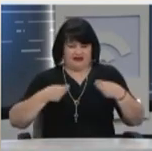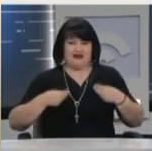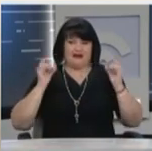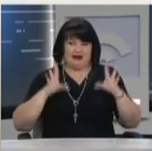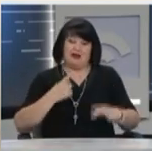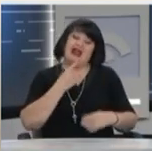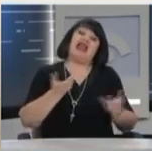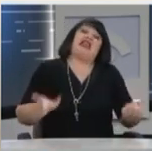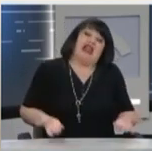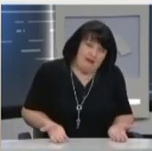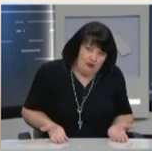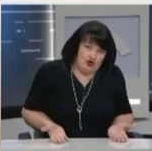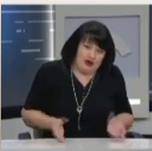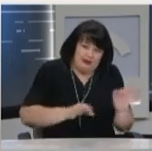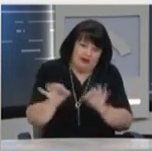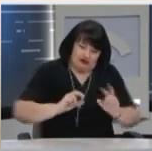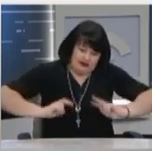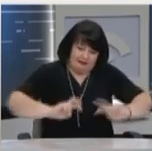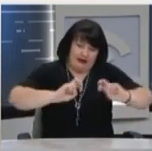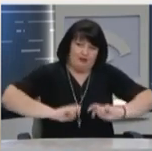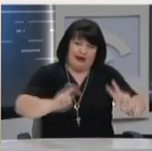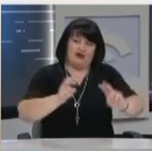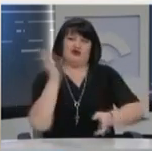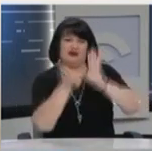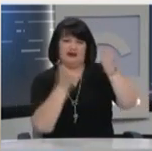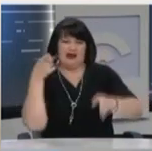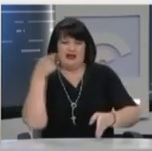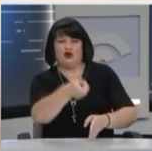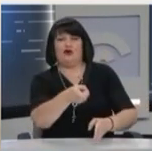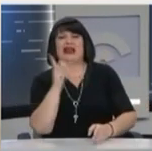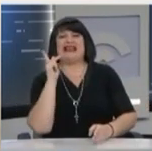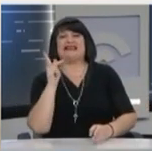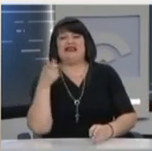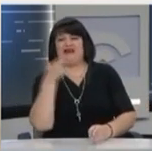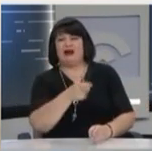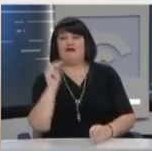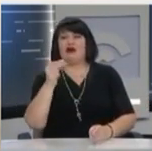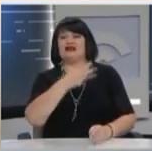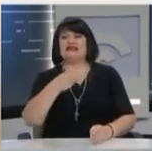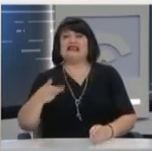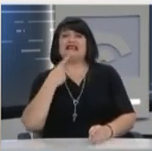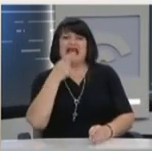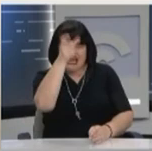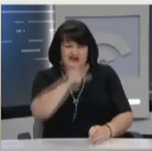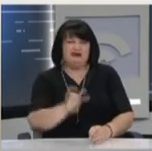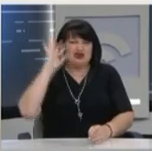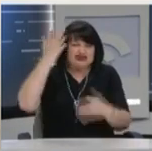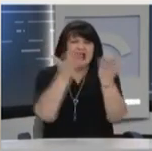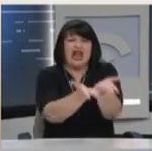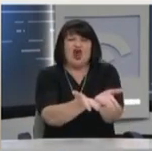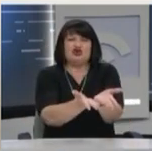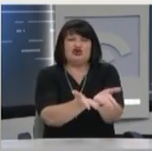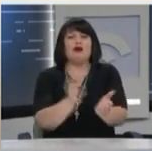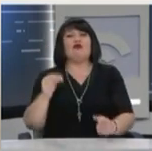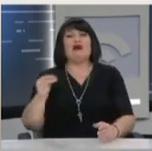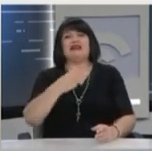να μην πω τι πήραμε στο τέλος. Μας παίρνουν και την περιουσία. Χτυπάνε τους χυμαριώτες, δολοφονούν τον Κατσίφα και βγαίνει βουλευτής του ΣΥΡΙΖΑ και το λέει τρελό.